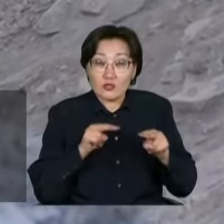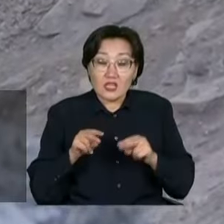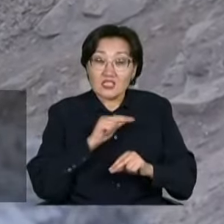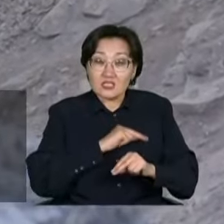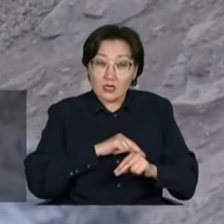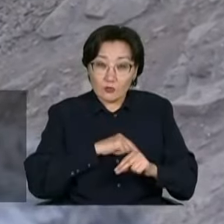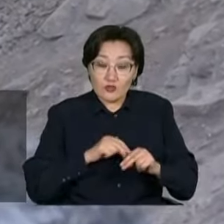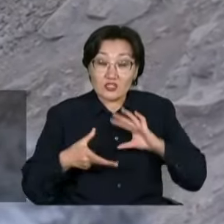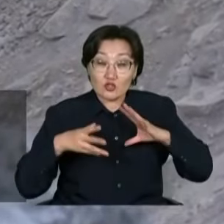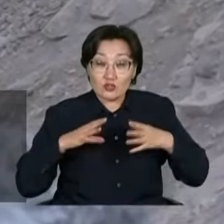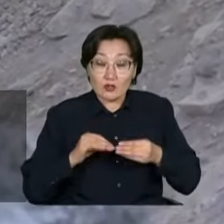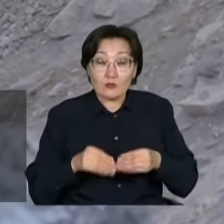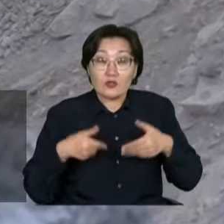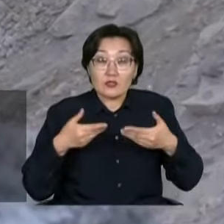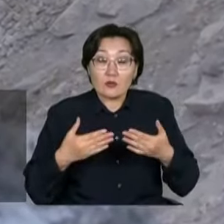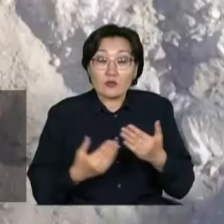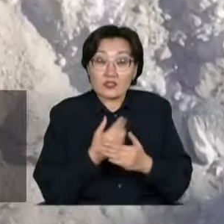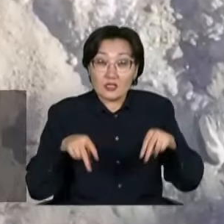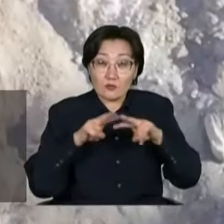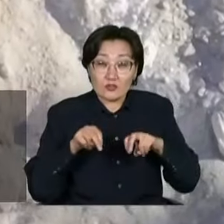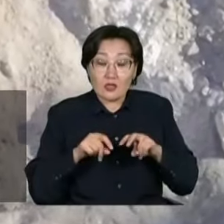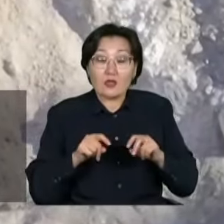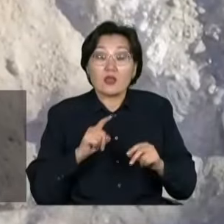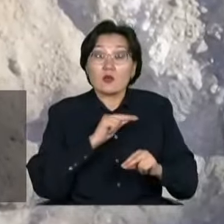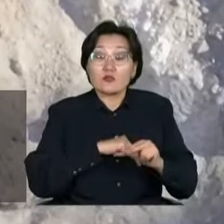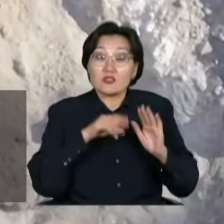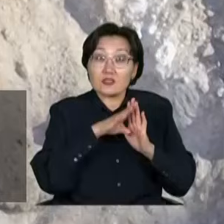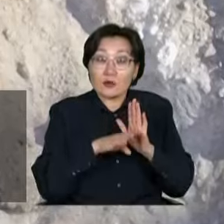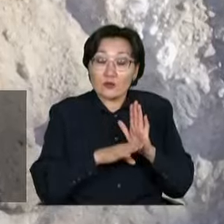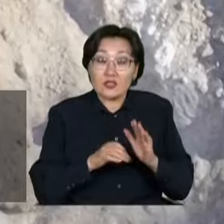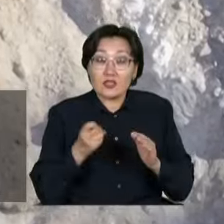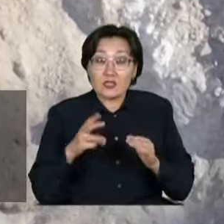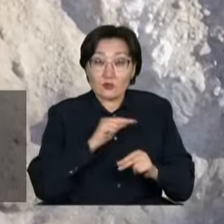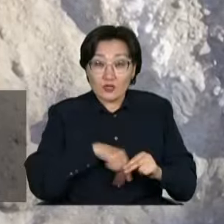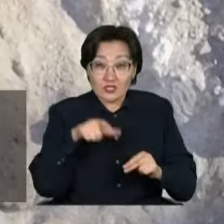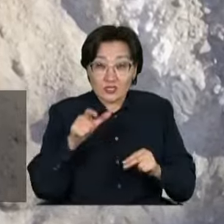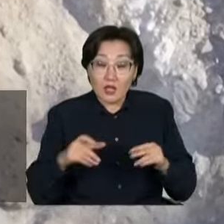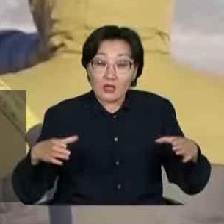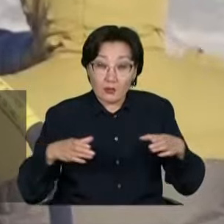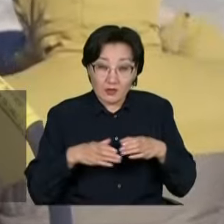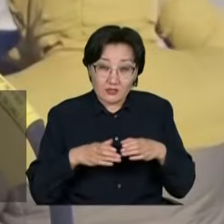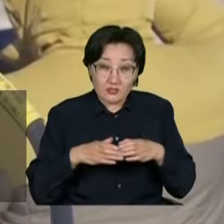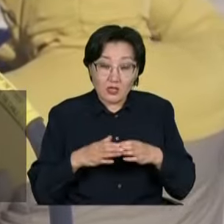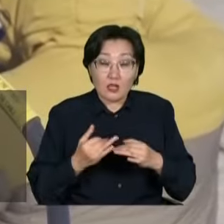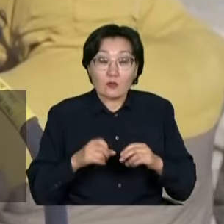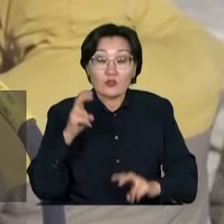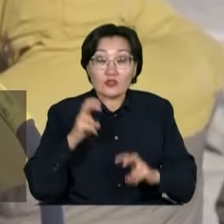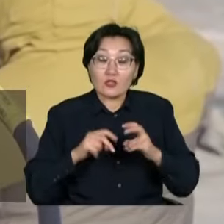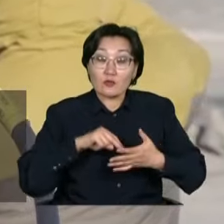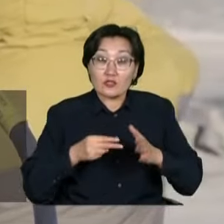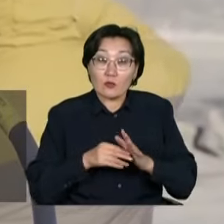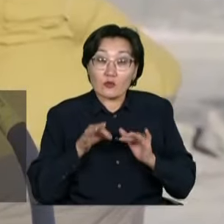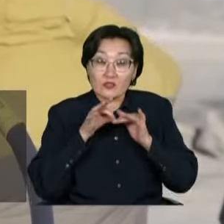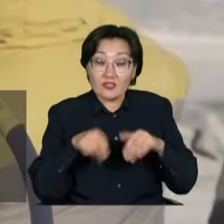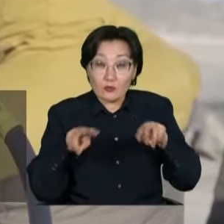работой. В результате предложено пересмотреть должностные инструкции ряда сотрудников компании «Майкаи». Кроме того, на предприятии планируют